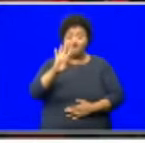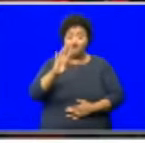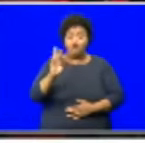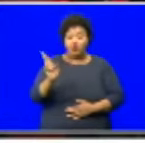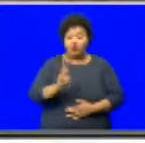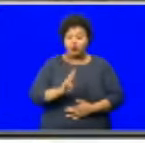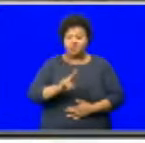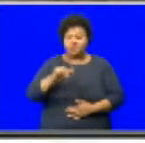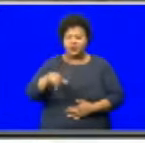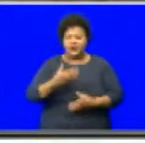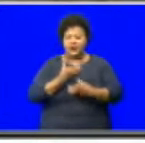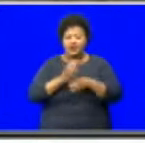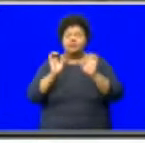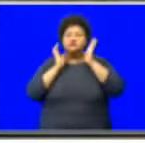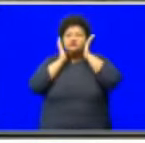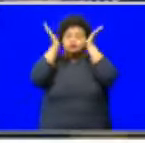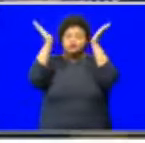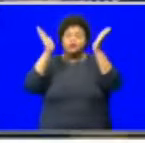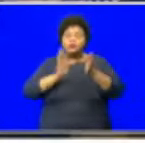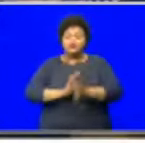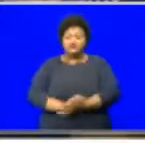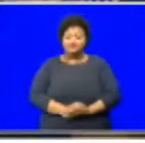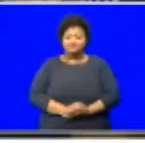Khoza ngisembabane.